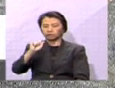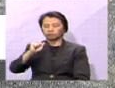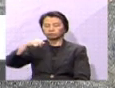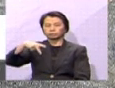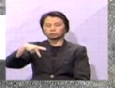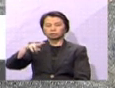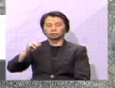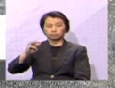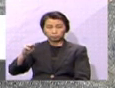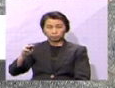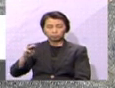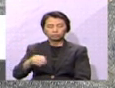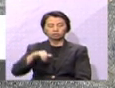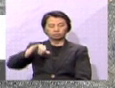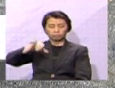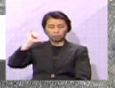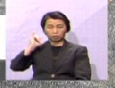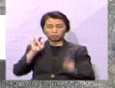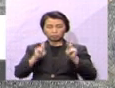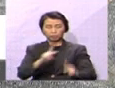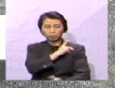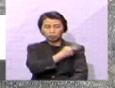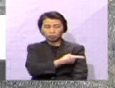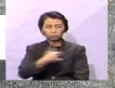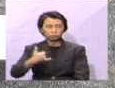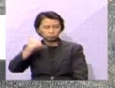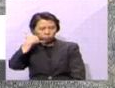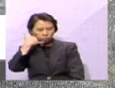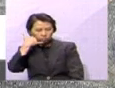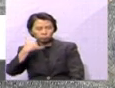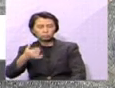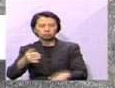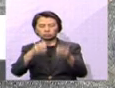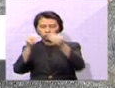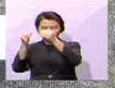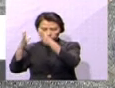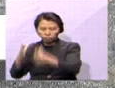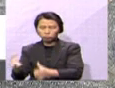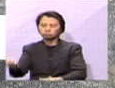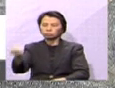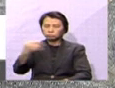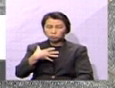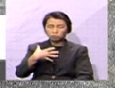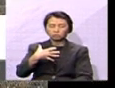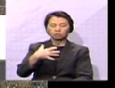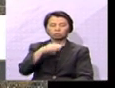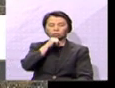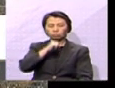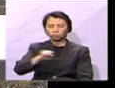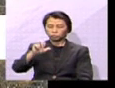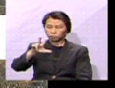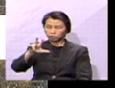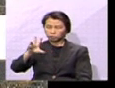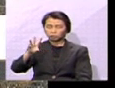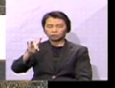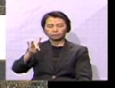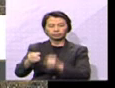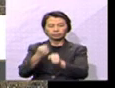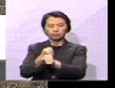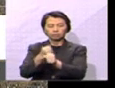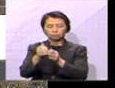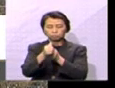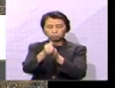awam semalam pihak berkuasa menerima laporan mengenai kejadian itu oleh guru Amir rosdan Ramli 38 tahun yang